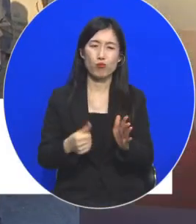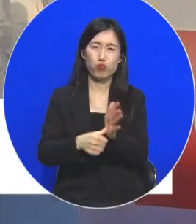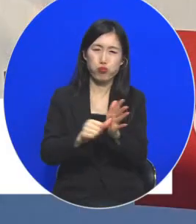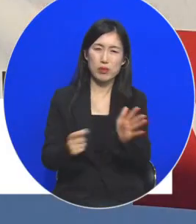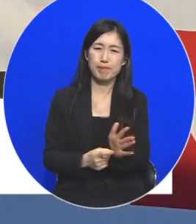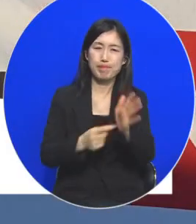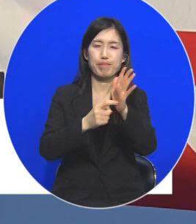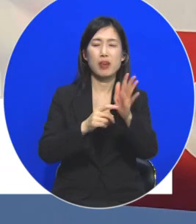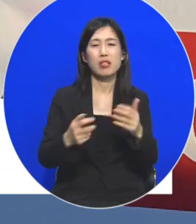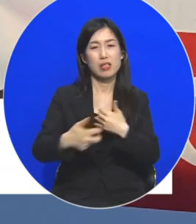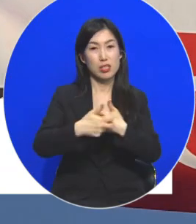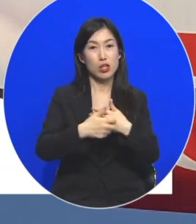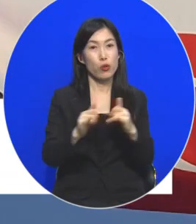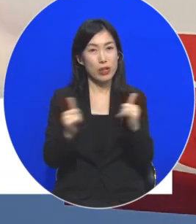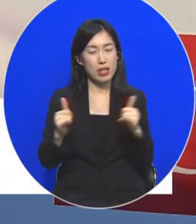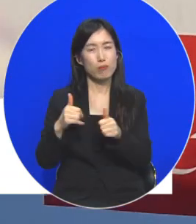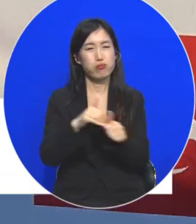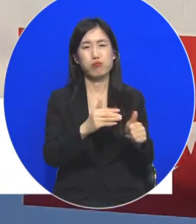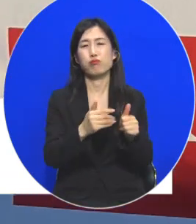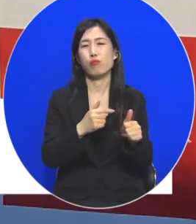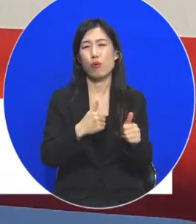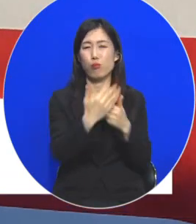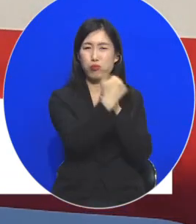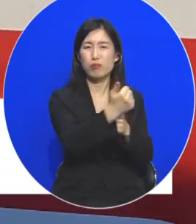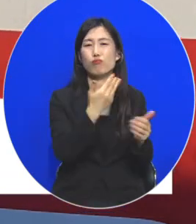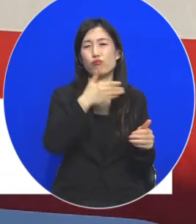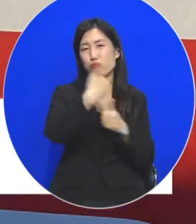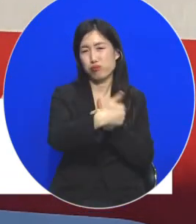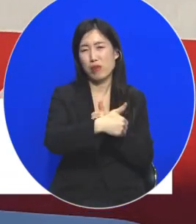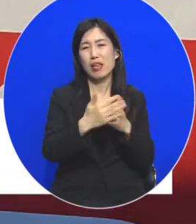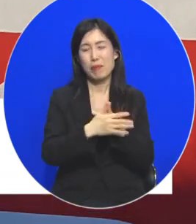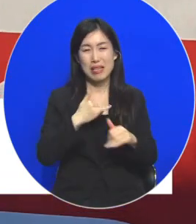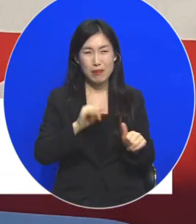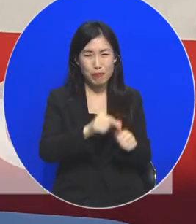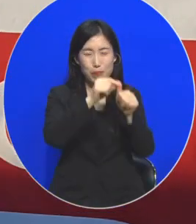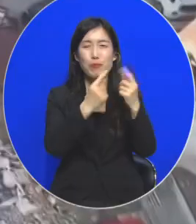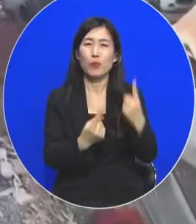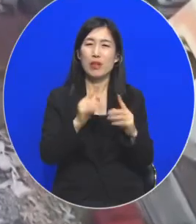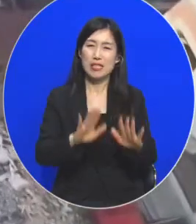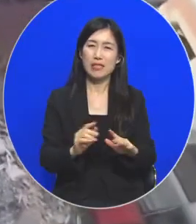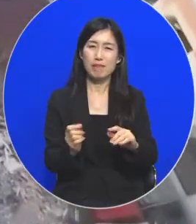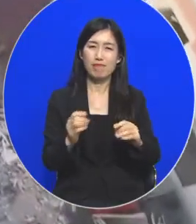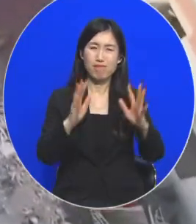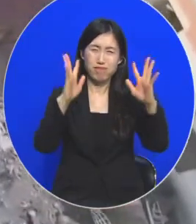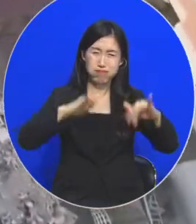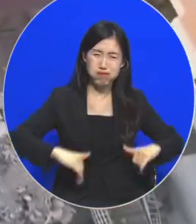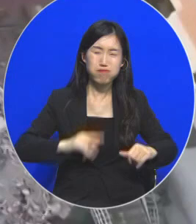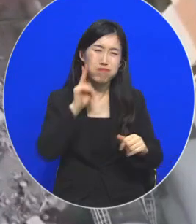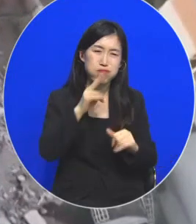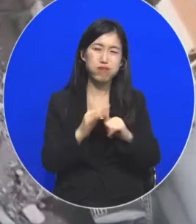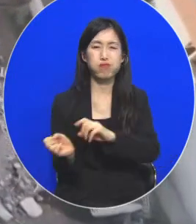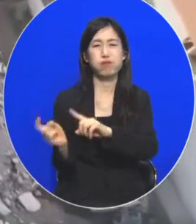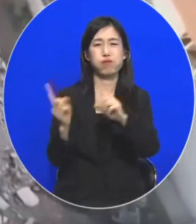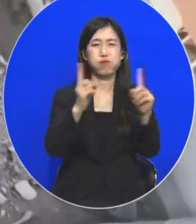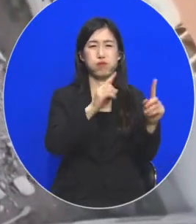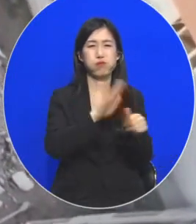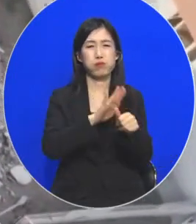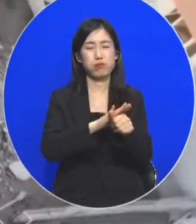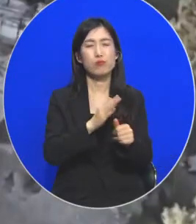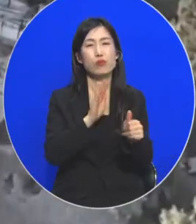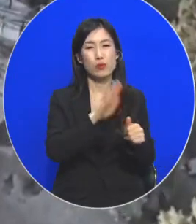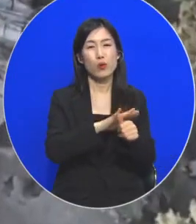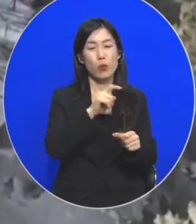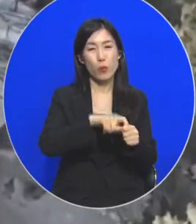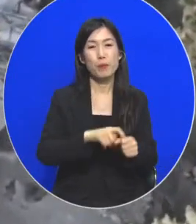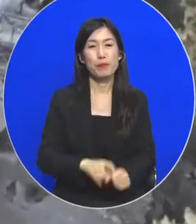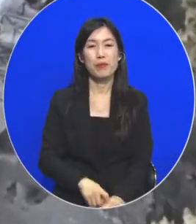요청하는 만큼 우리 구호대 이진도 이재민 구호와 재건에 집중할 계획입니다. 외교부 당국자는 해외 긴급 구호야말로 국격에